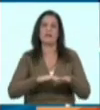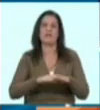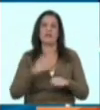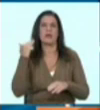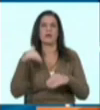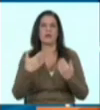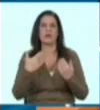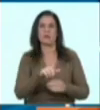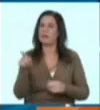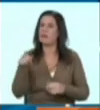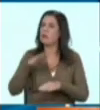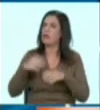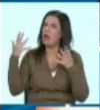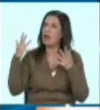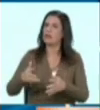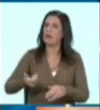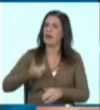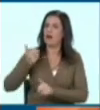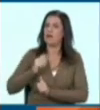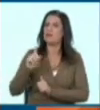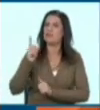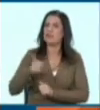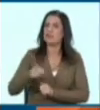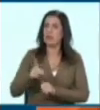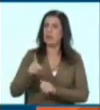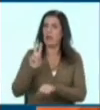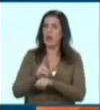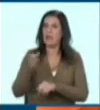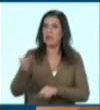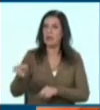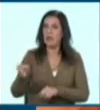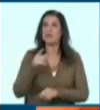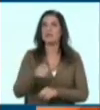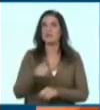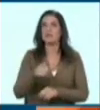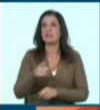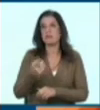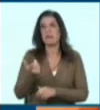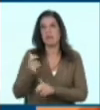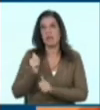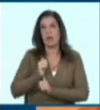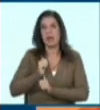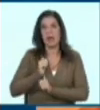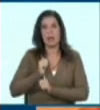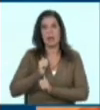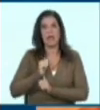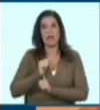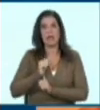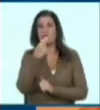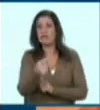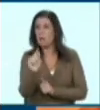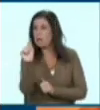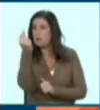של המג"ד, מי שצריך להגן עליו זה חייל צה"ל, שבסך הכל אמר איזושהי אמירה. מול אנרכיסטים שלא צריכים להסתובב שם, וגם את החוק הזה